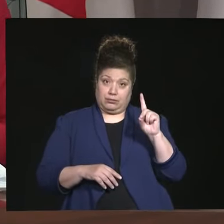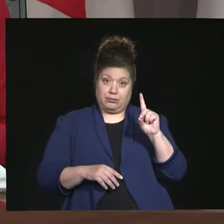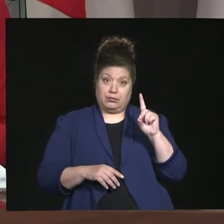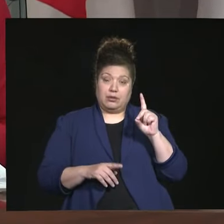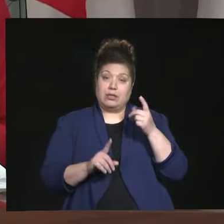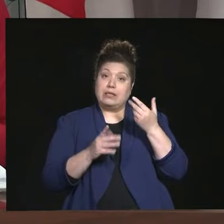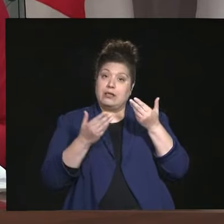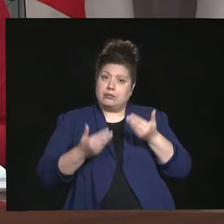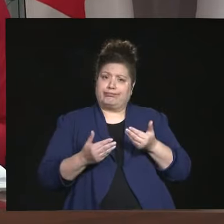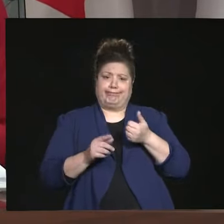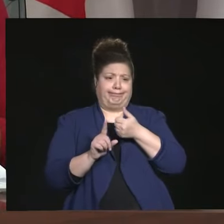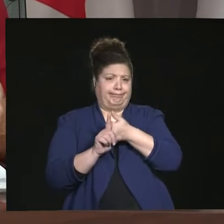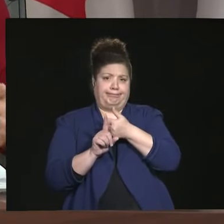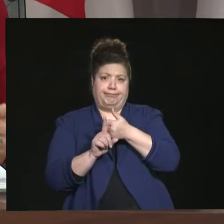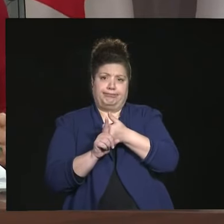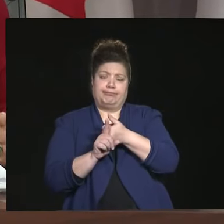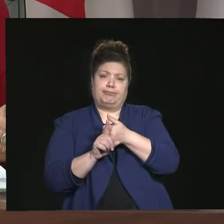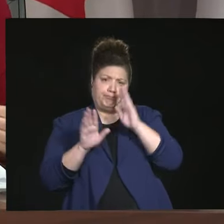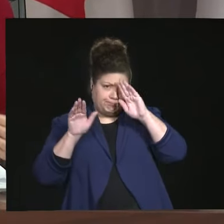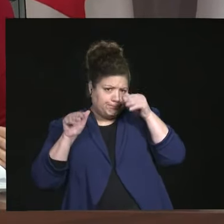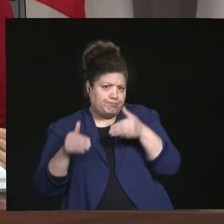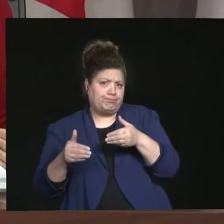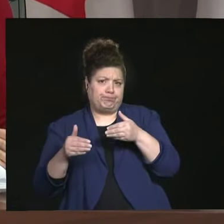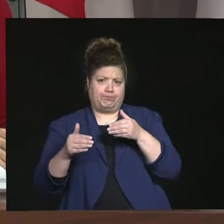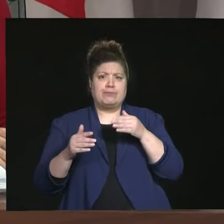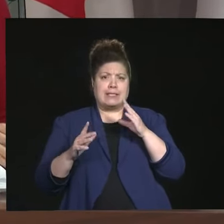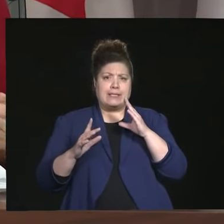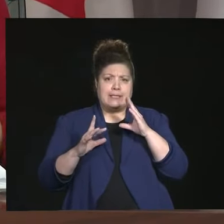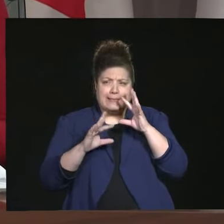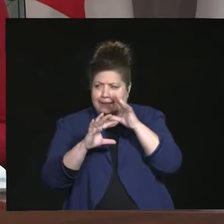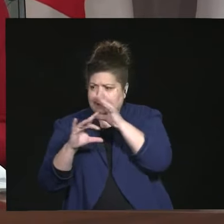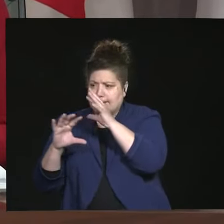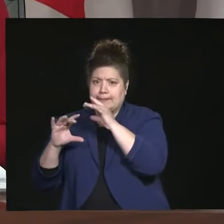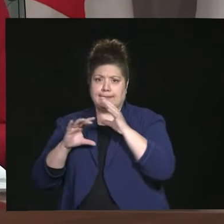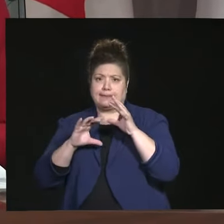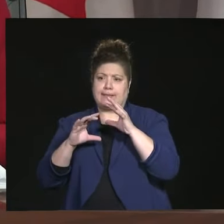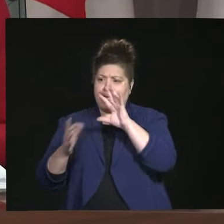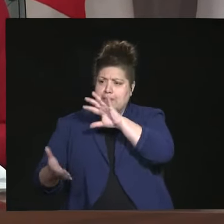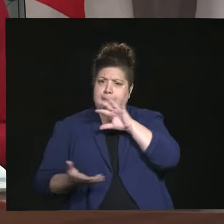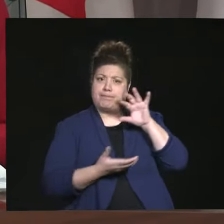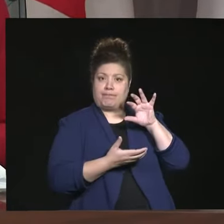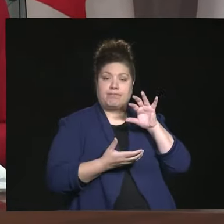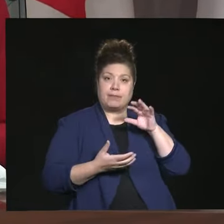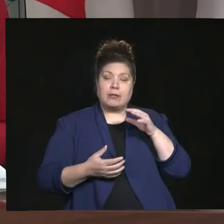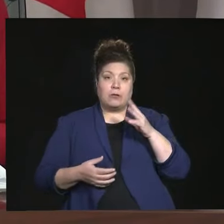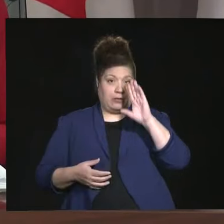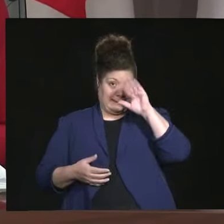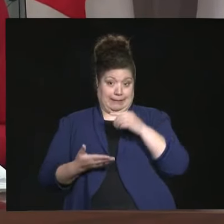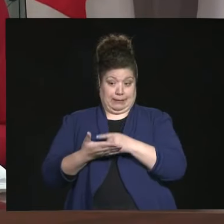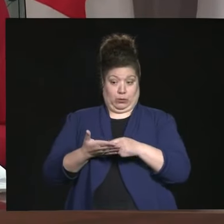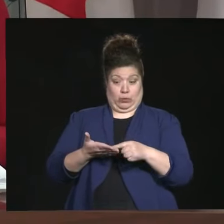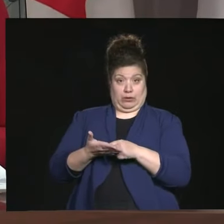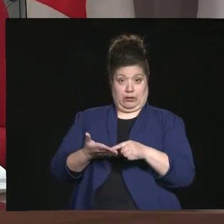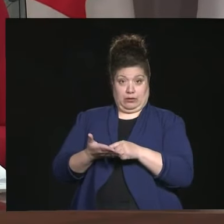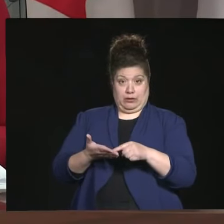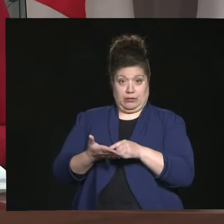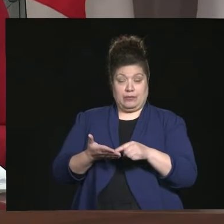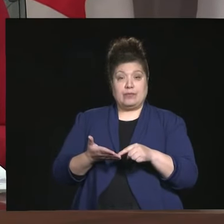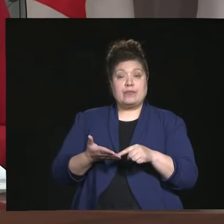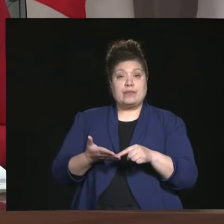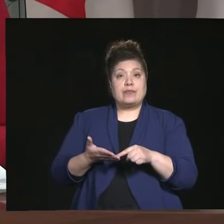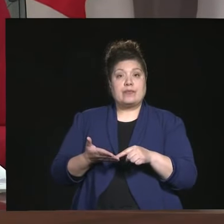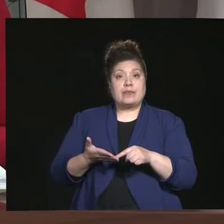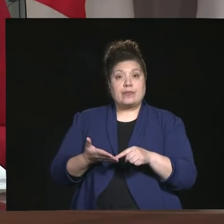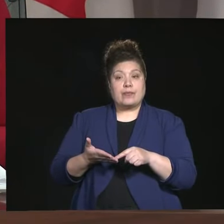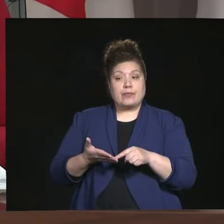et nous comprenons que cette semaine, il y a une situation particulièrement